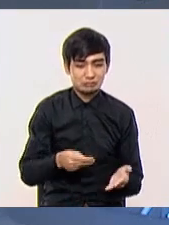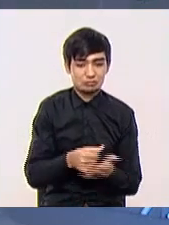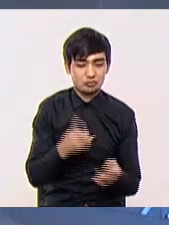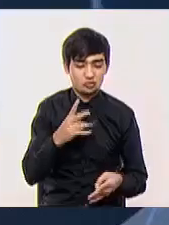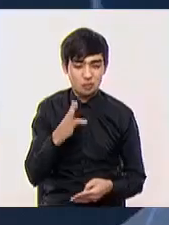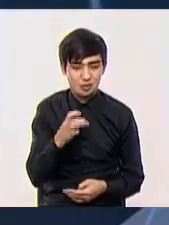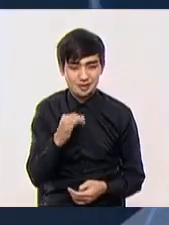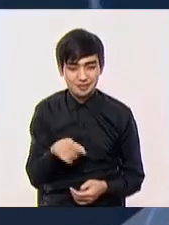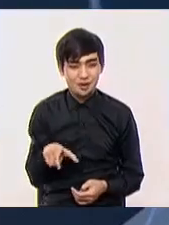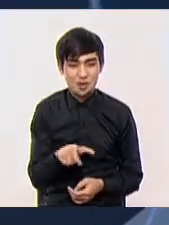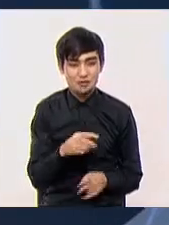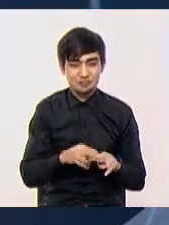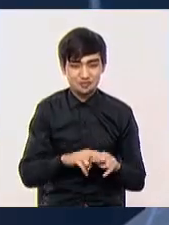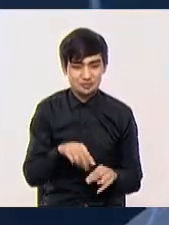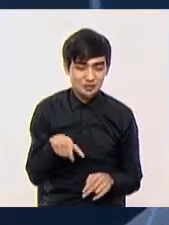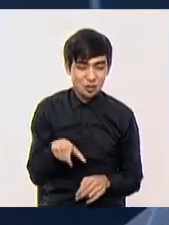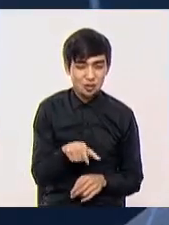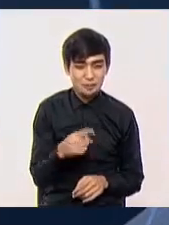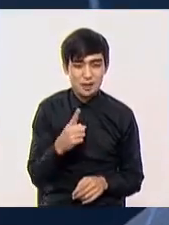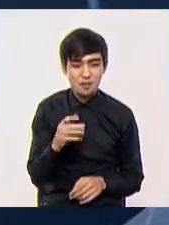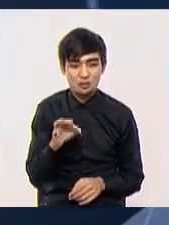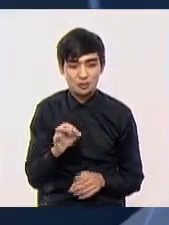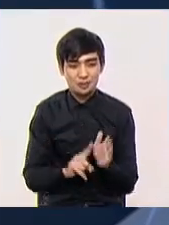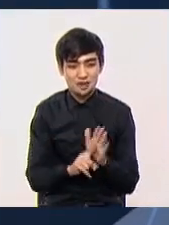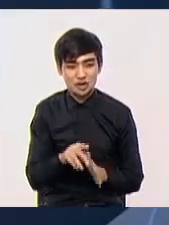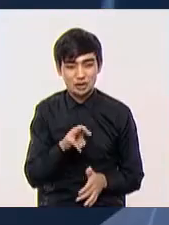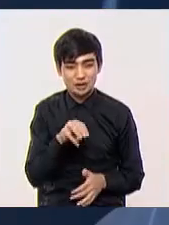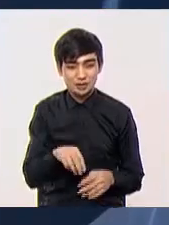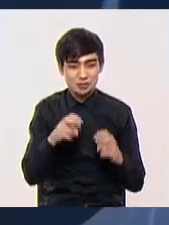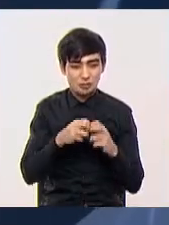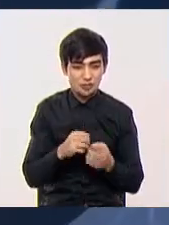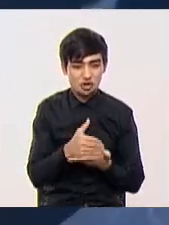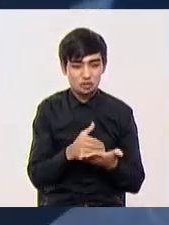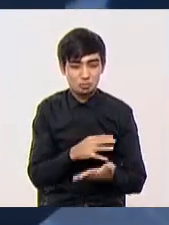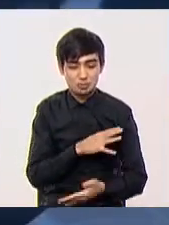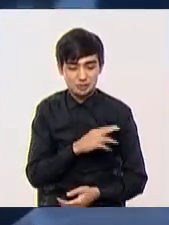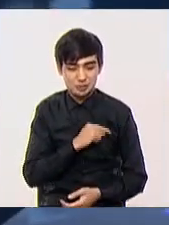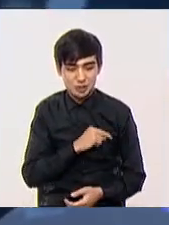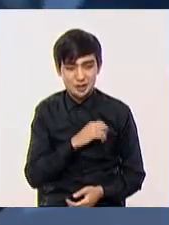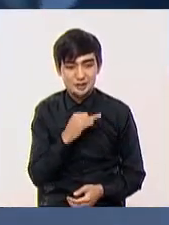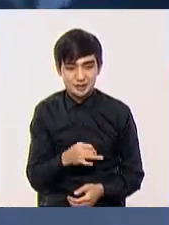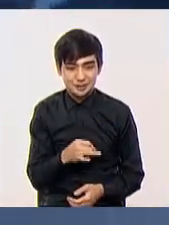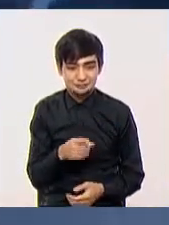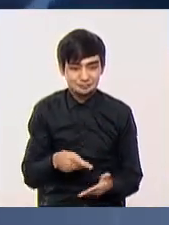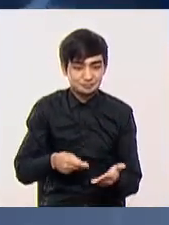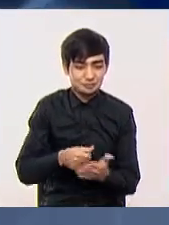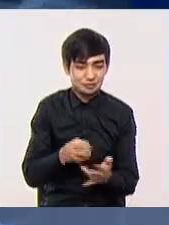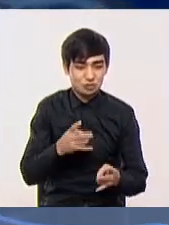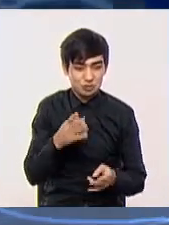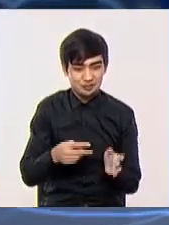керек. Осы бағыттағы жолдар 1 қазаннан бері тестік режимде жұмыс істеген еді. Ал ақылы